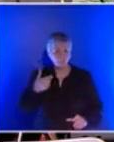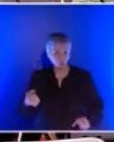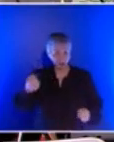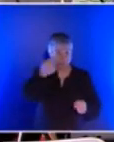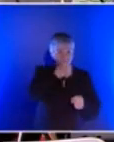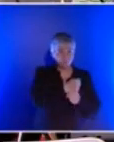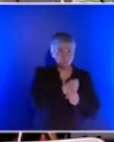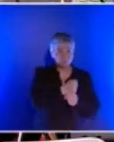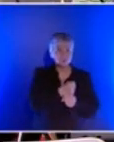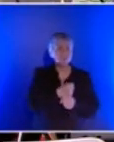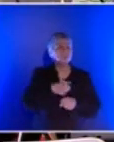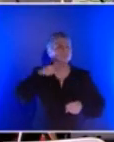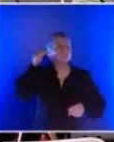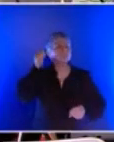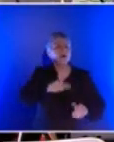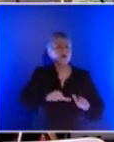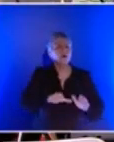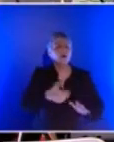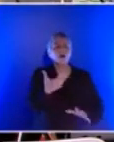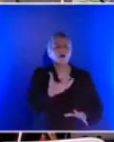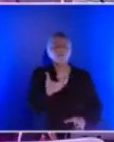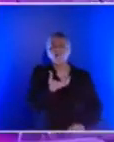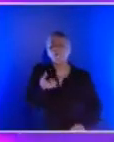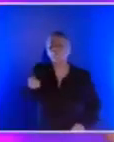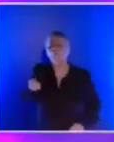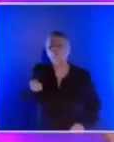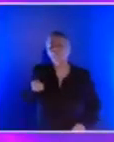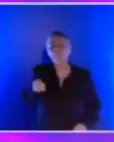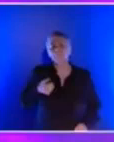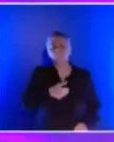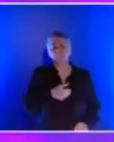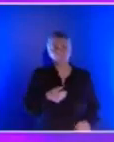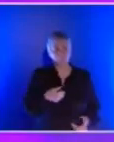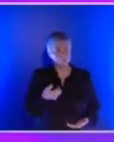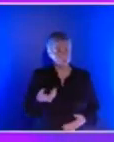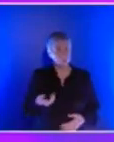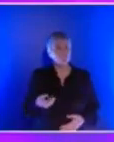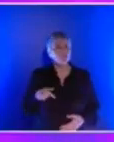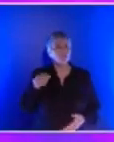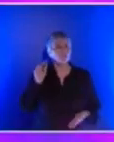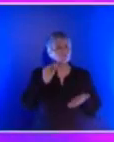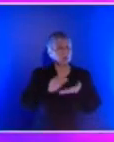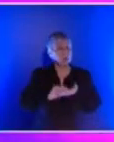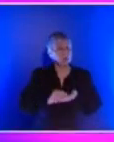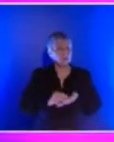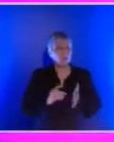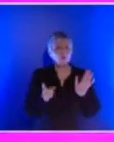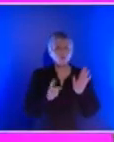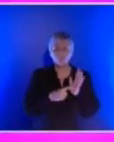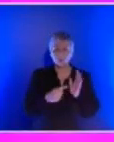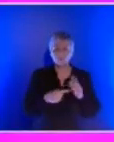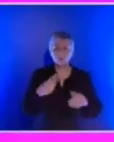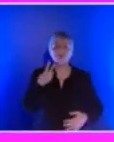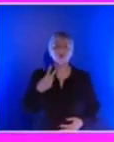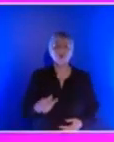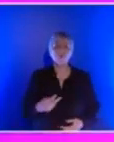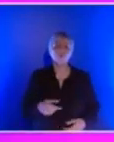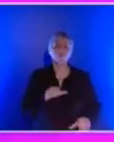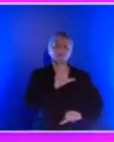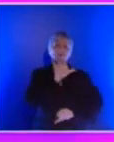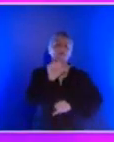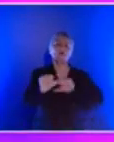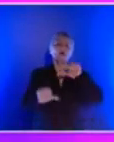μια ενότητα στα δικαιώματα και στη δημοκρατία που αφορά τις νέες προωθημένες ριζοσπαστικές αλλαγές